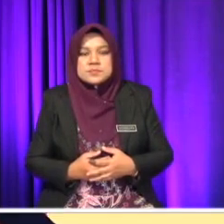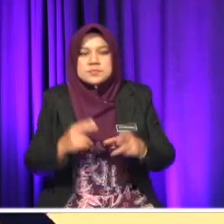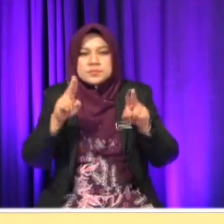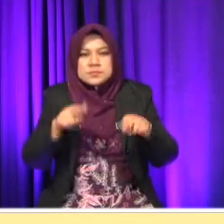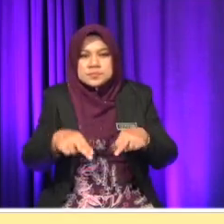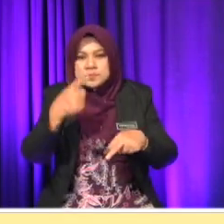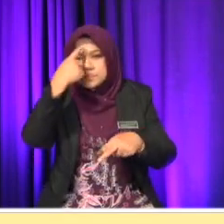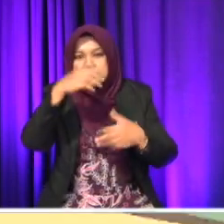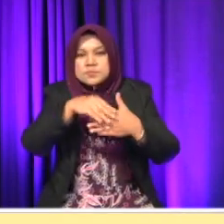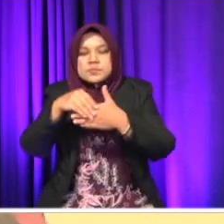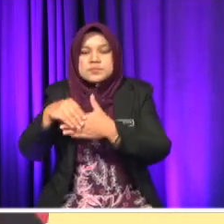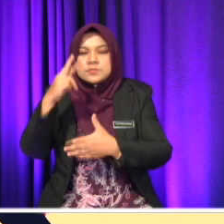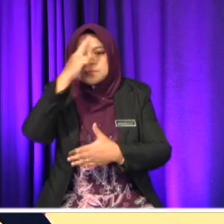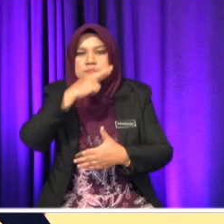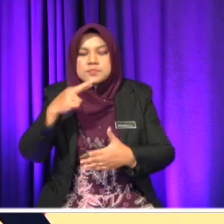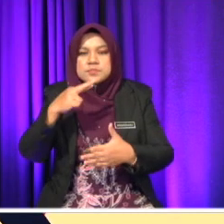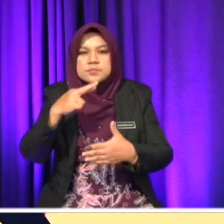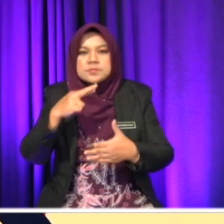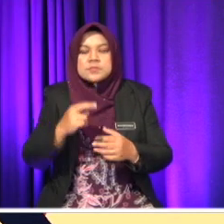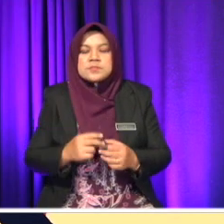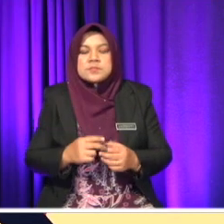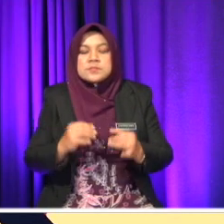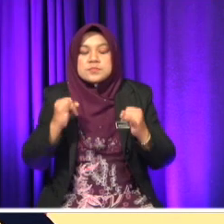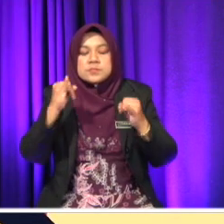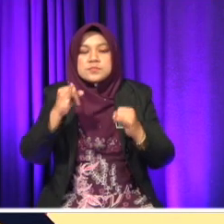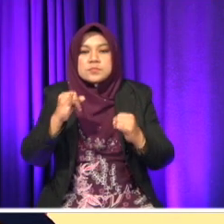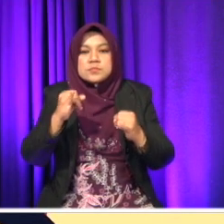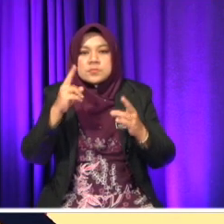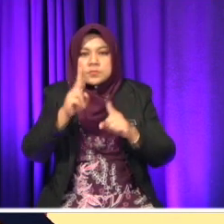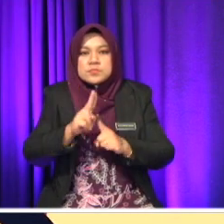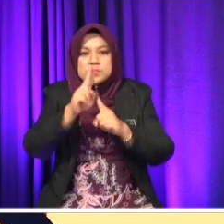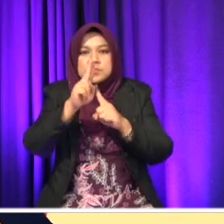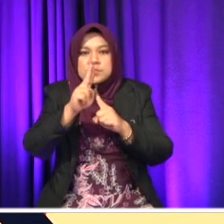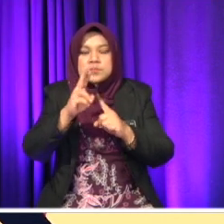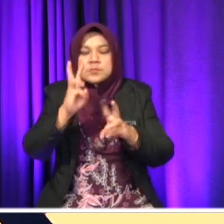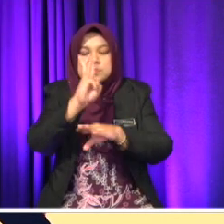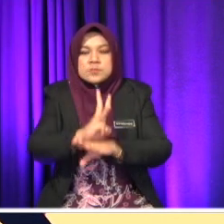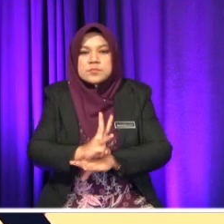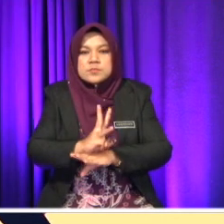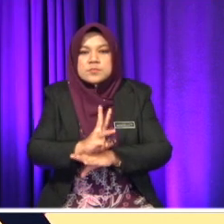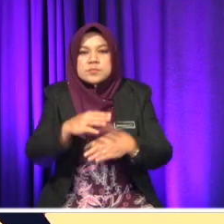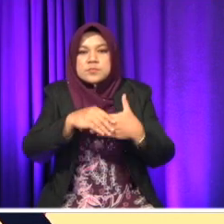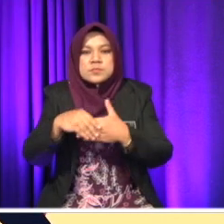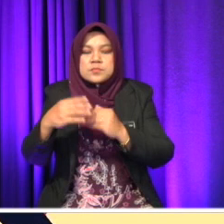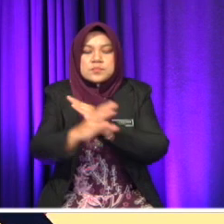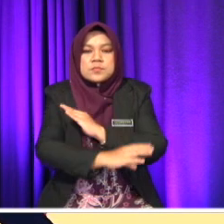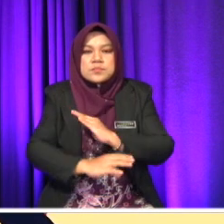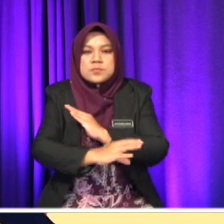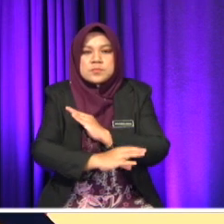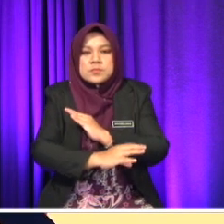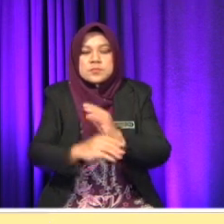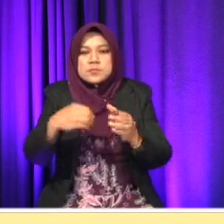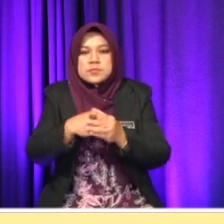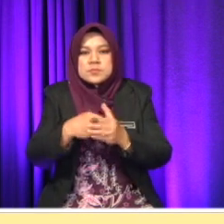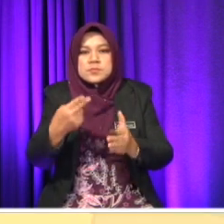memimpin membukakan tunjang utama dalam diri seorang beliau yang Bahkan mewarisi pucuk pimpinan negara dalam